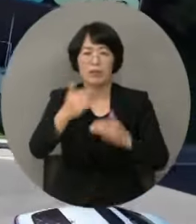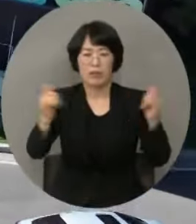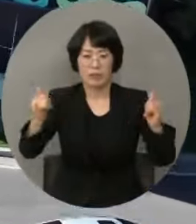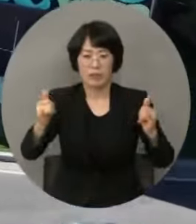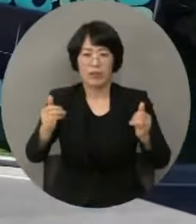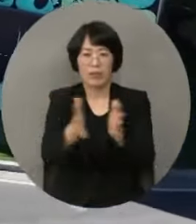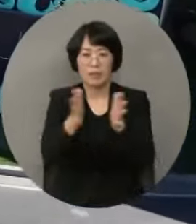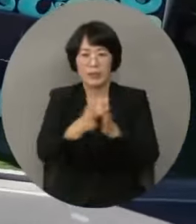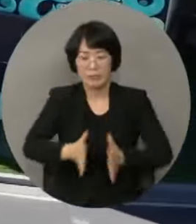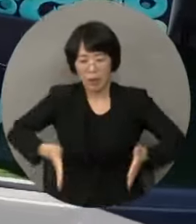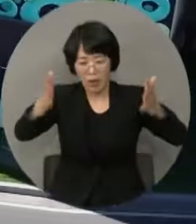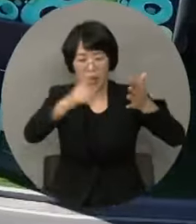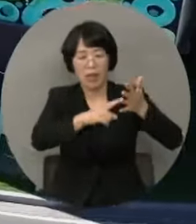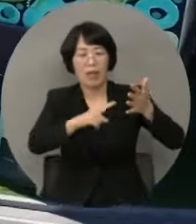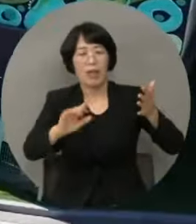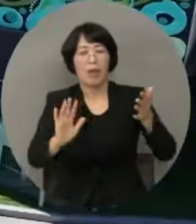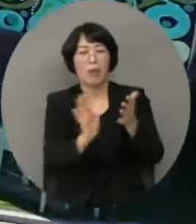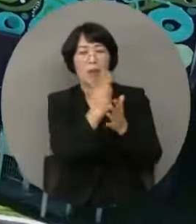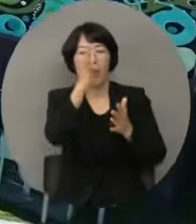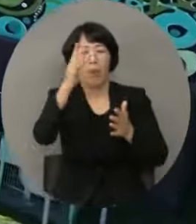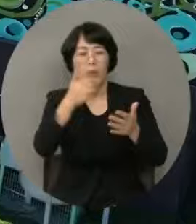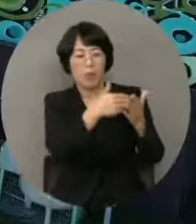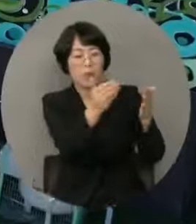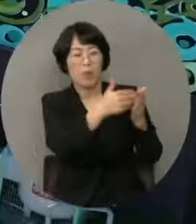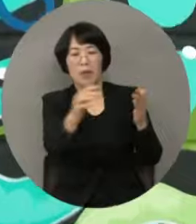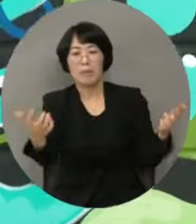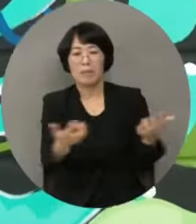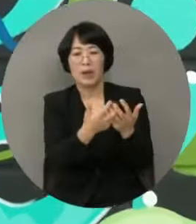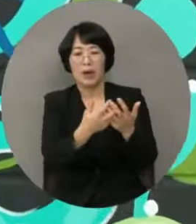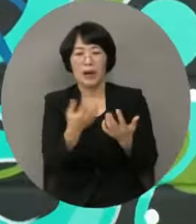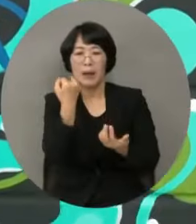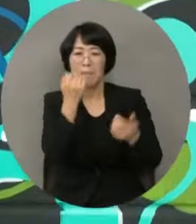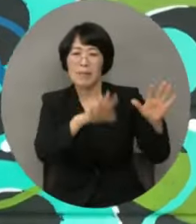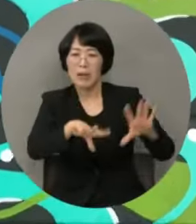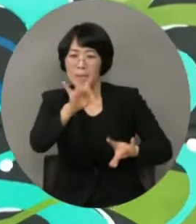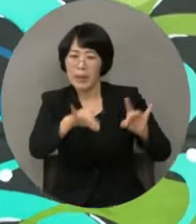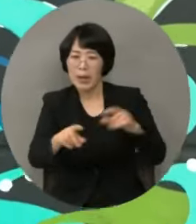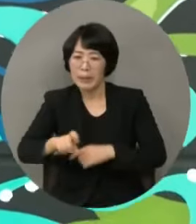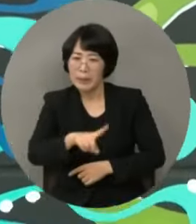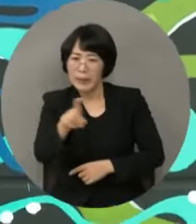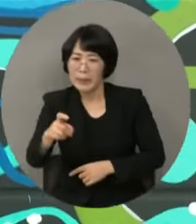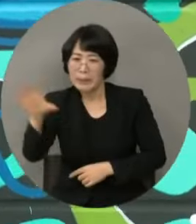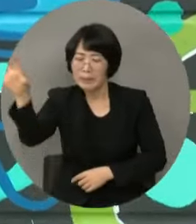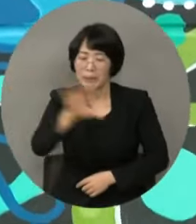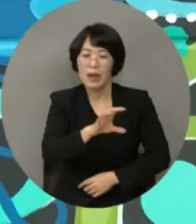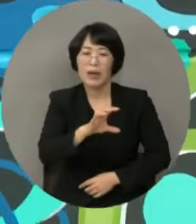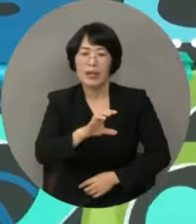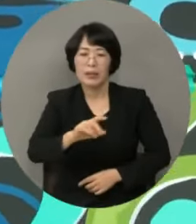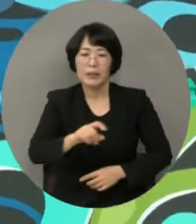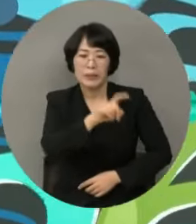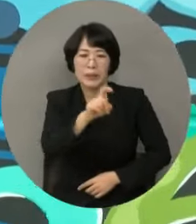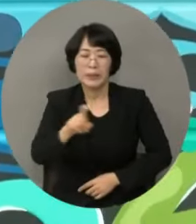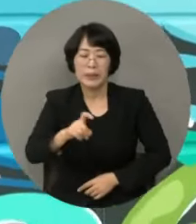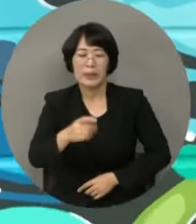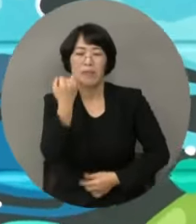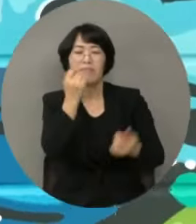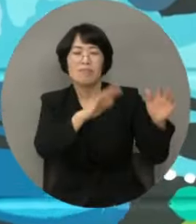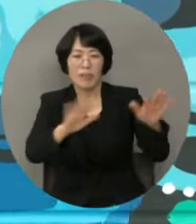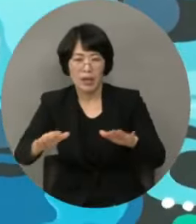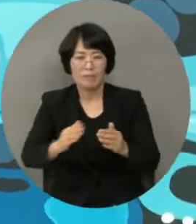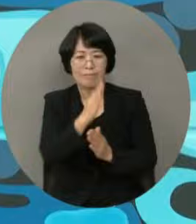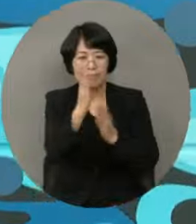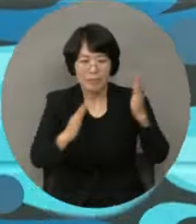외벽이 화려한 그림으로 채워졌습니다 갯벌의 생물에서 영감을 받은 역동적인 선들은 바다와